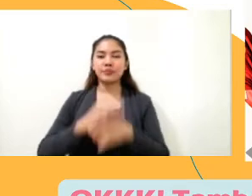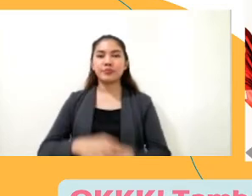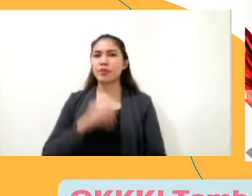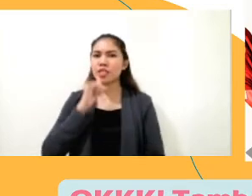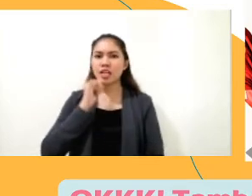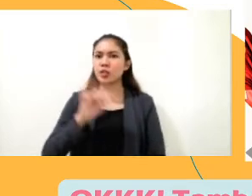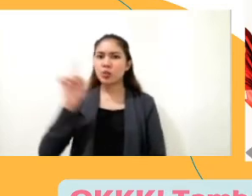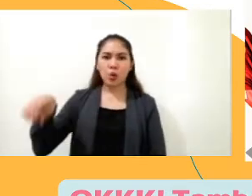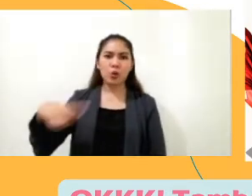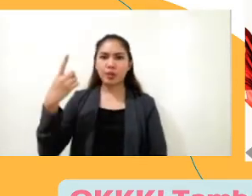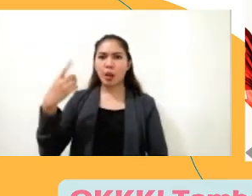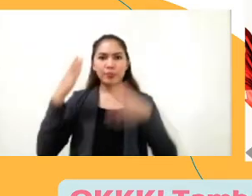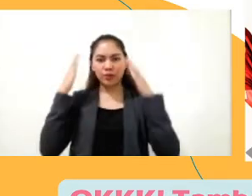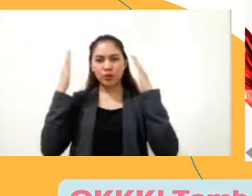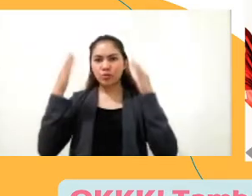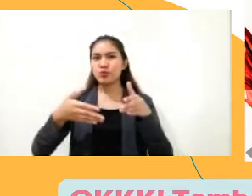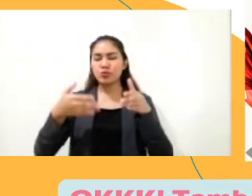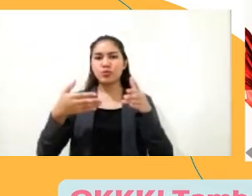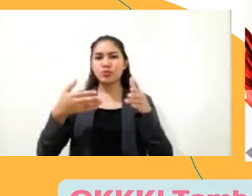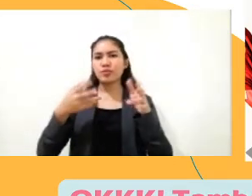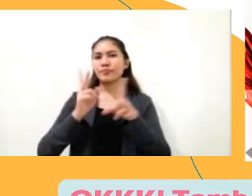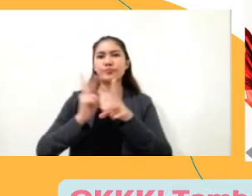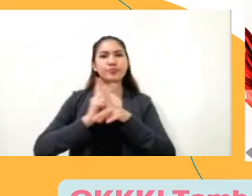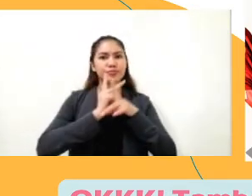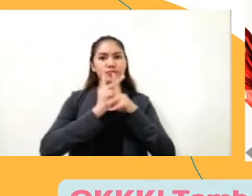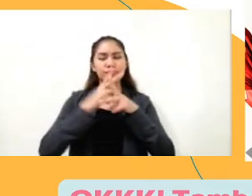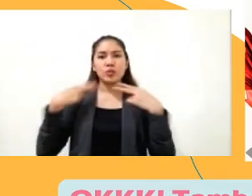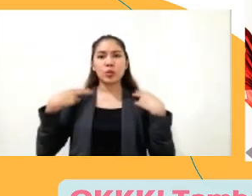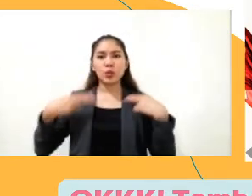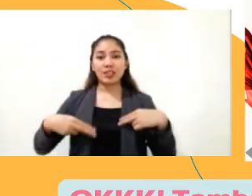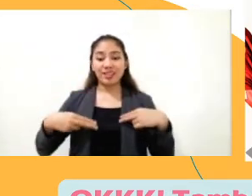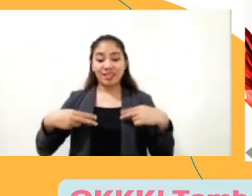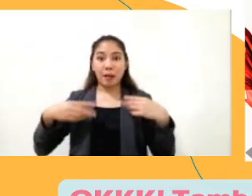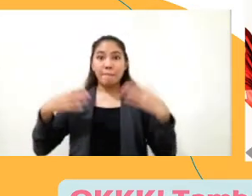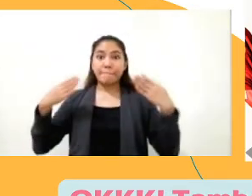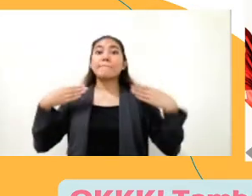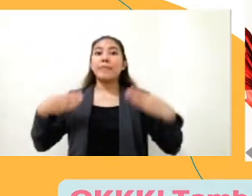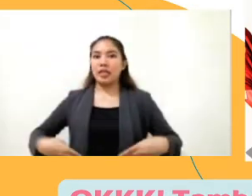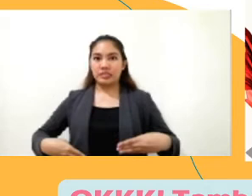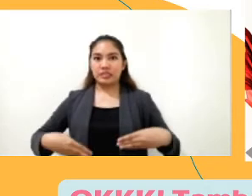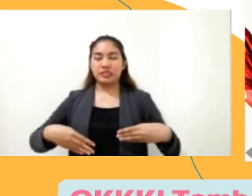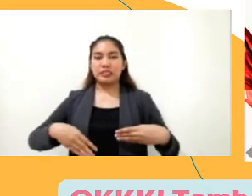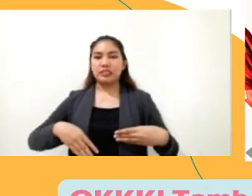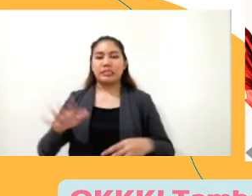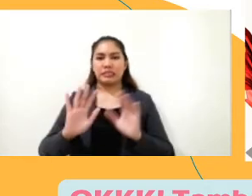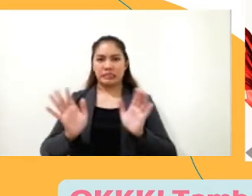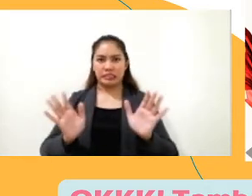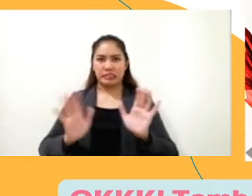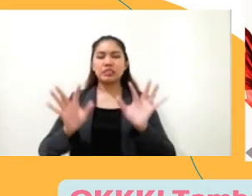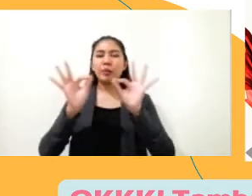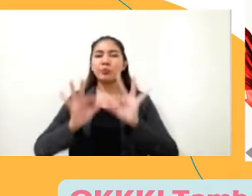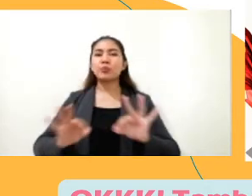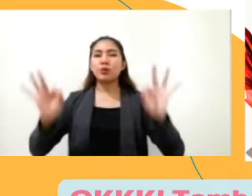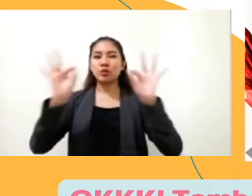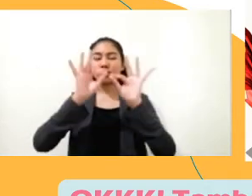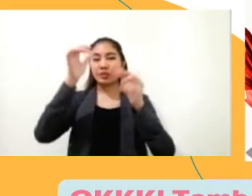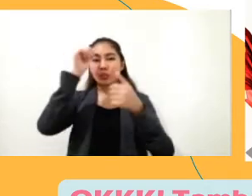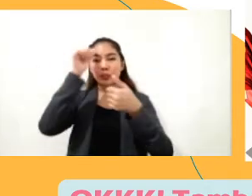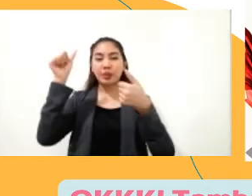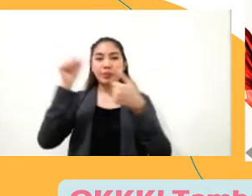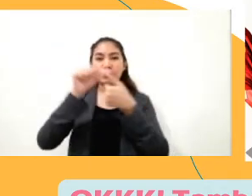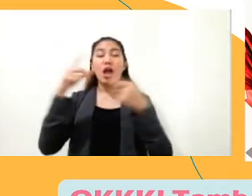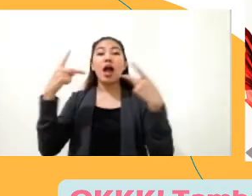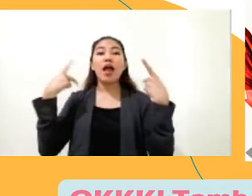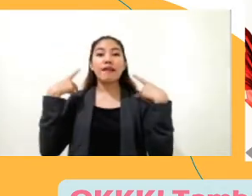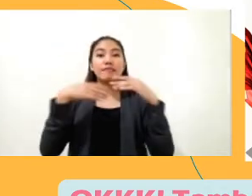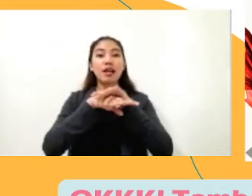sa pangangalagang pangkalusugan sa physical. Importanteng matandaan natin na may